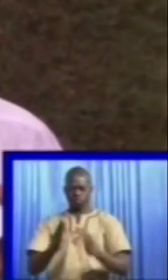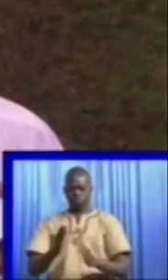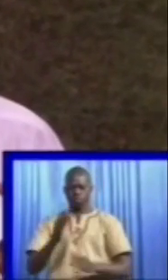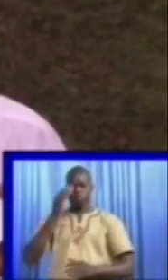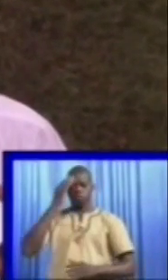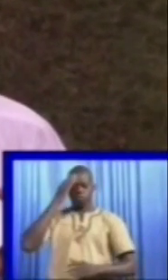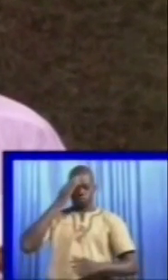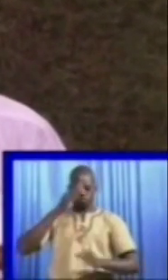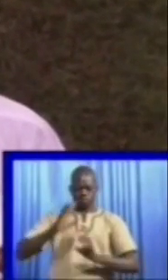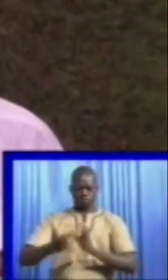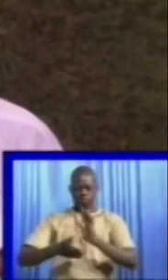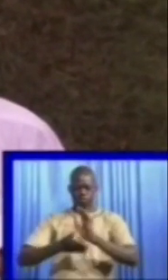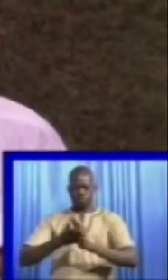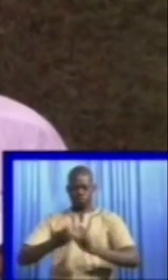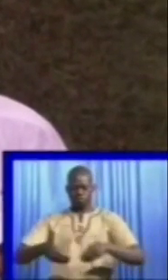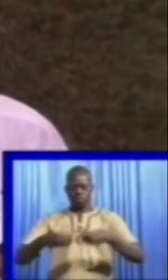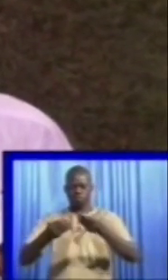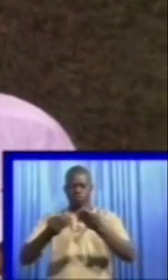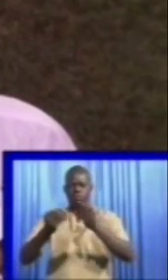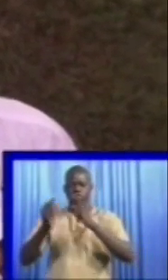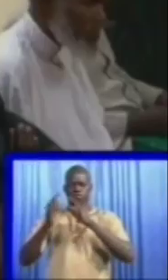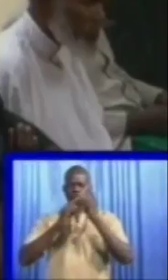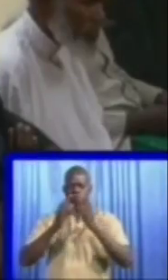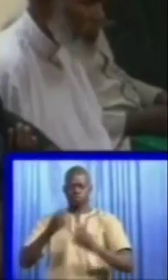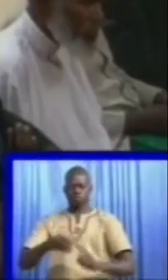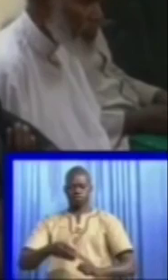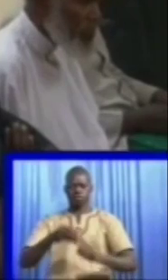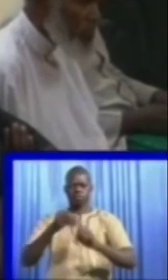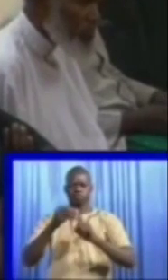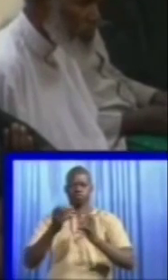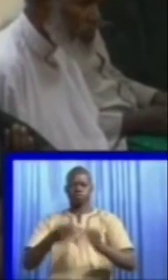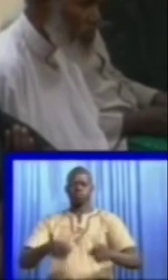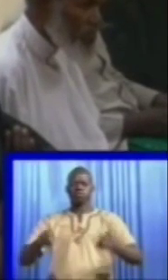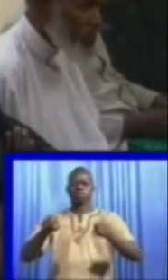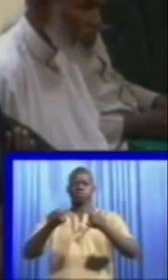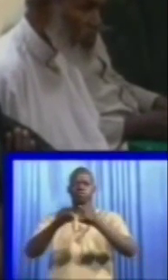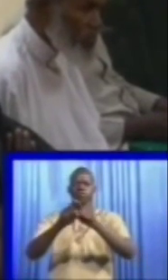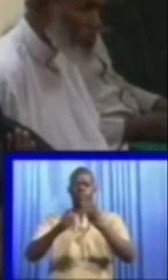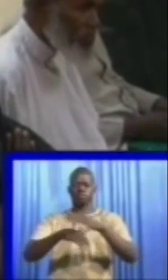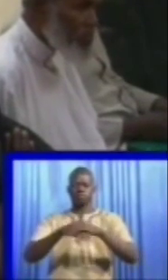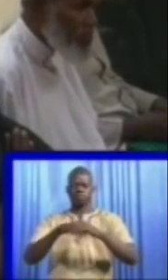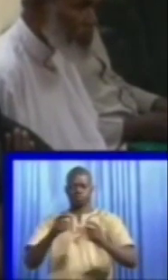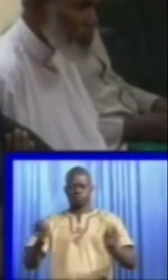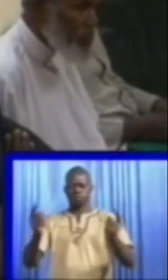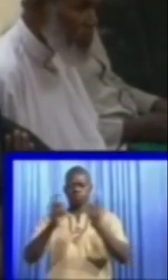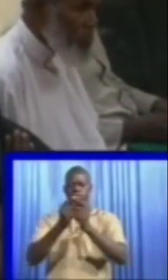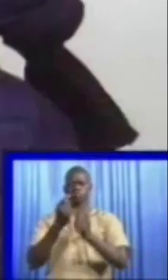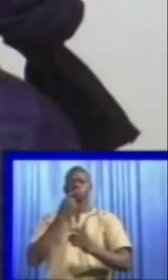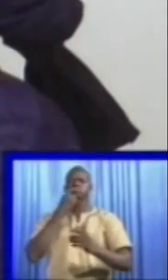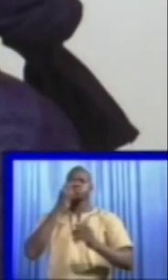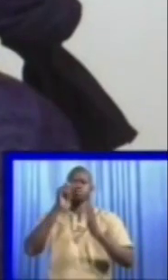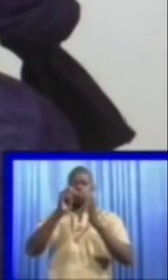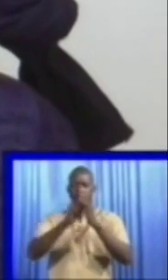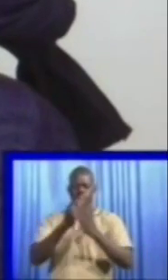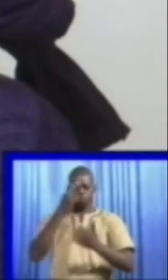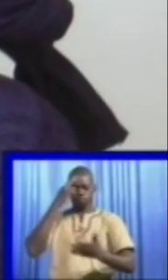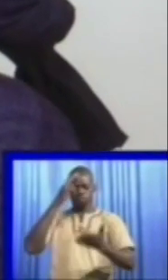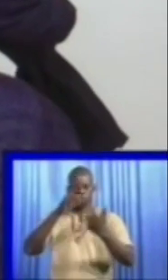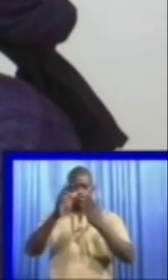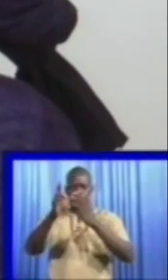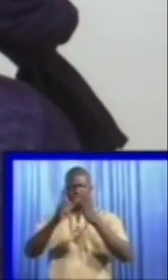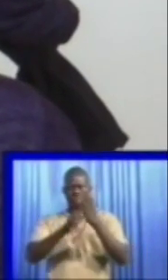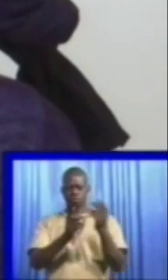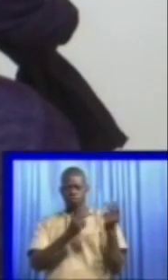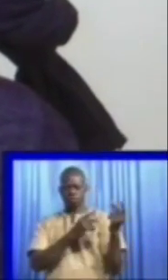faire passer le message très excellent. Il est aussi ressorti de cette rencontre des recommandations et des révisions de la loi portant